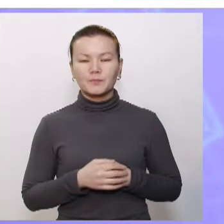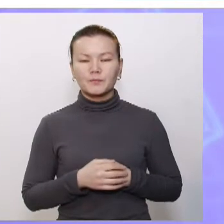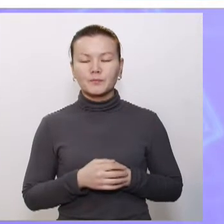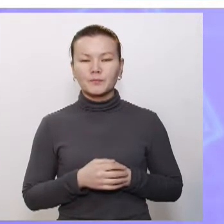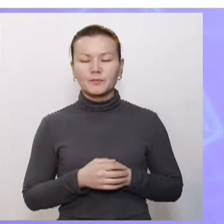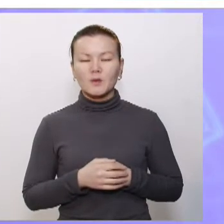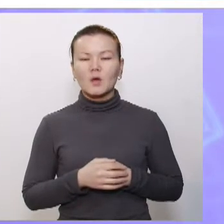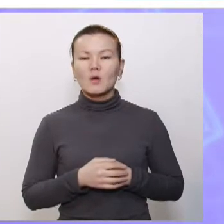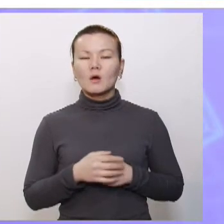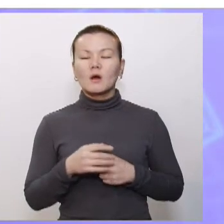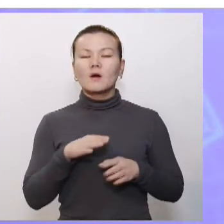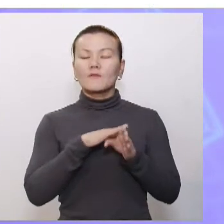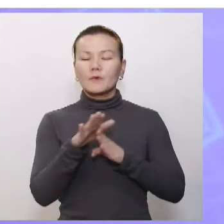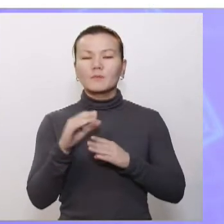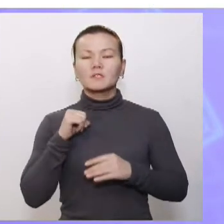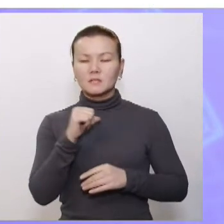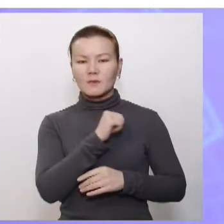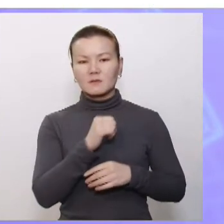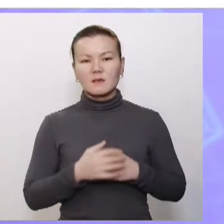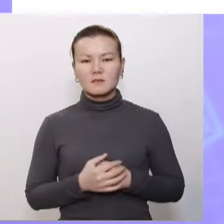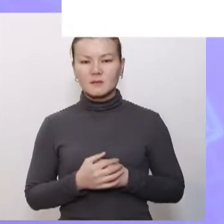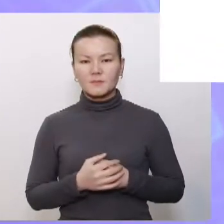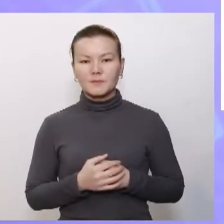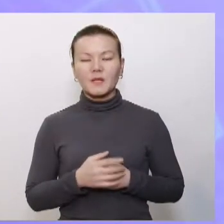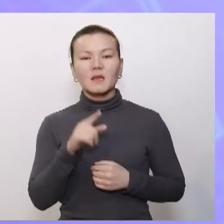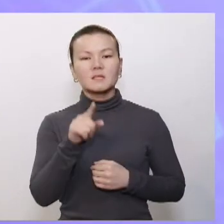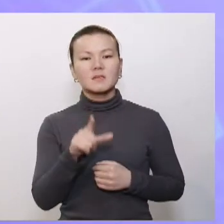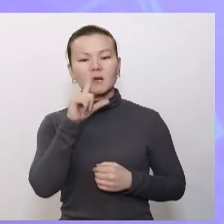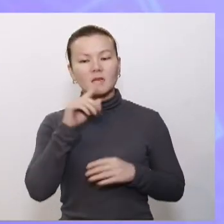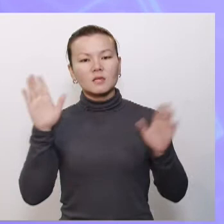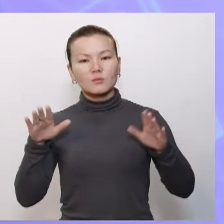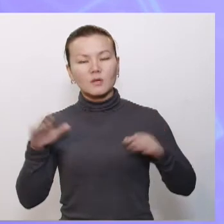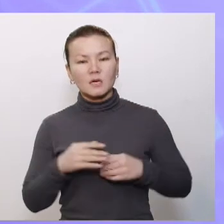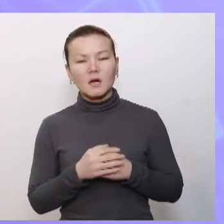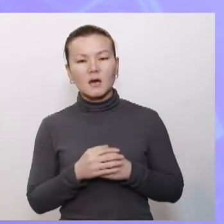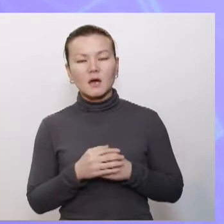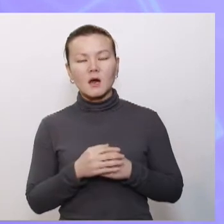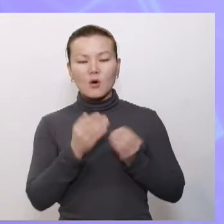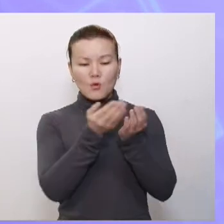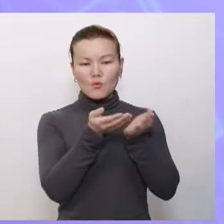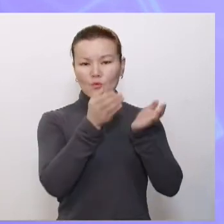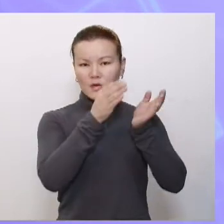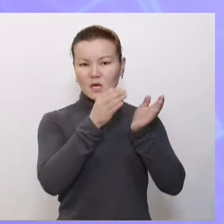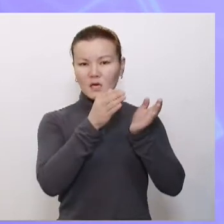Өз алдынча аткаргыла. Сен канаттууларга уя жасадыңбы?